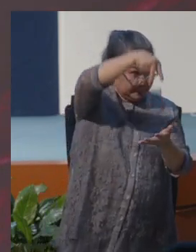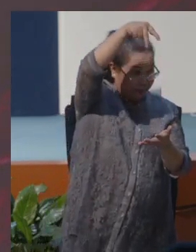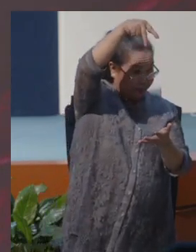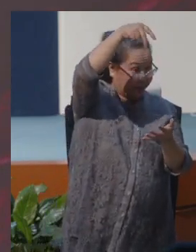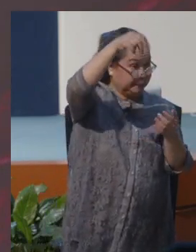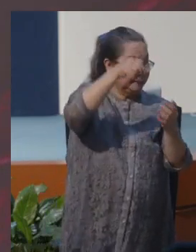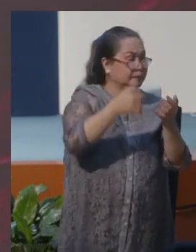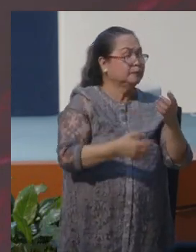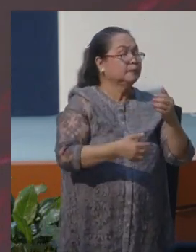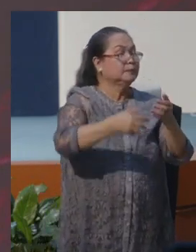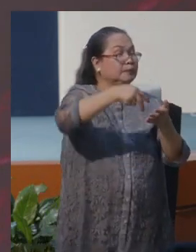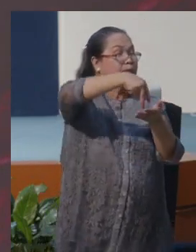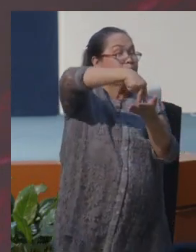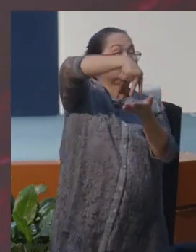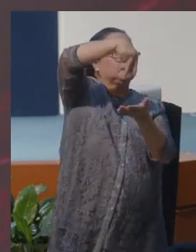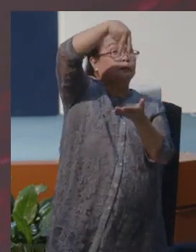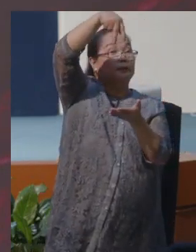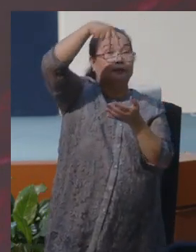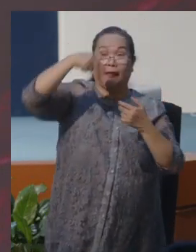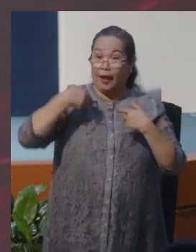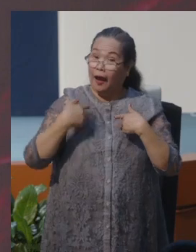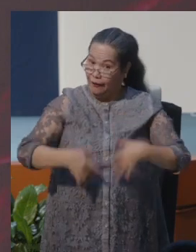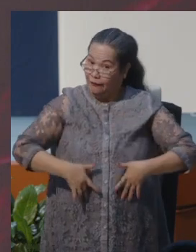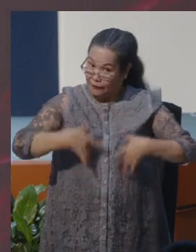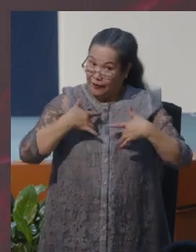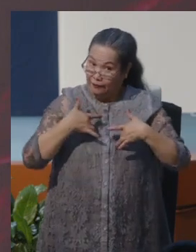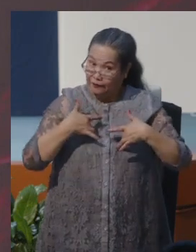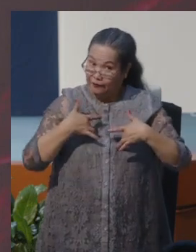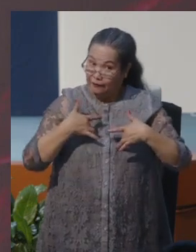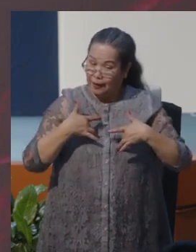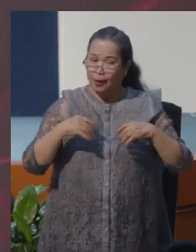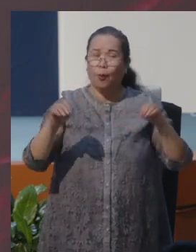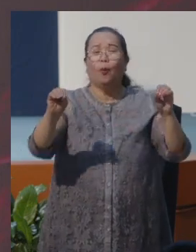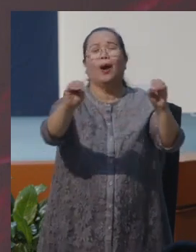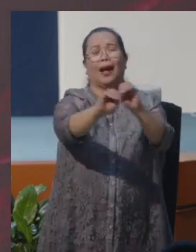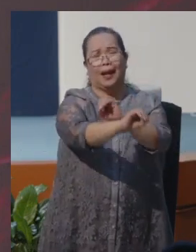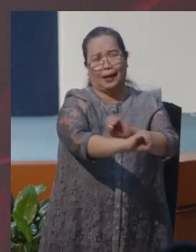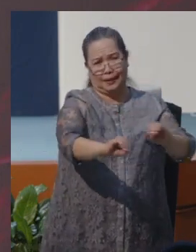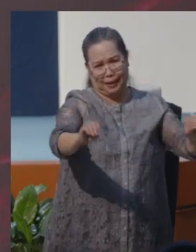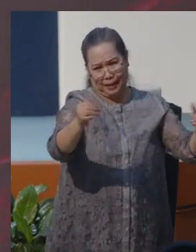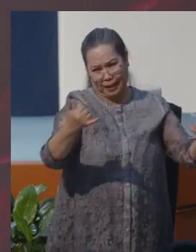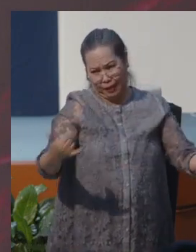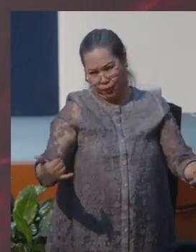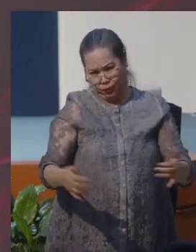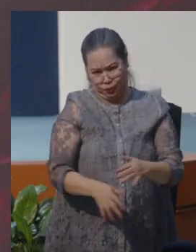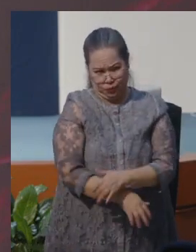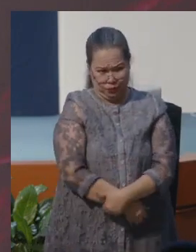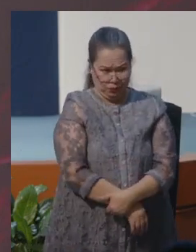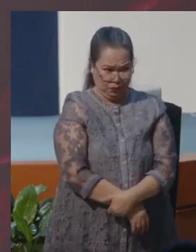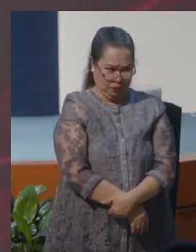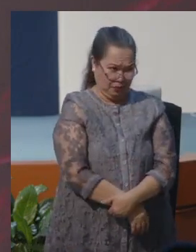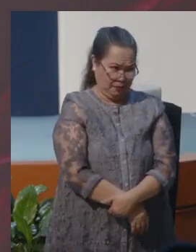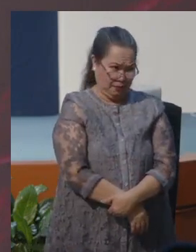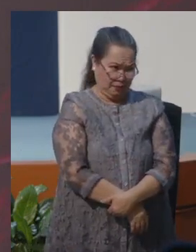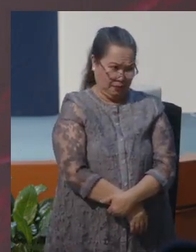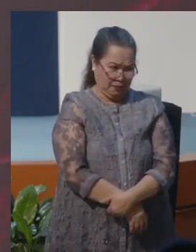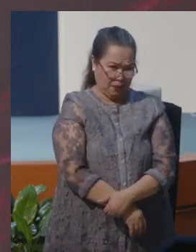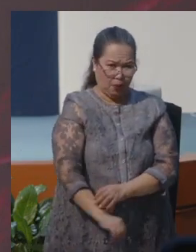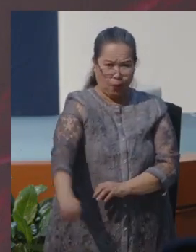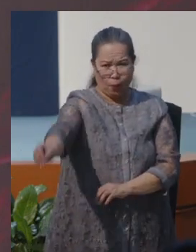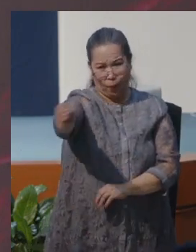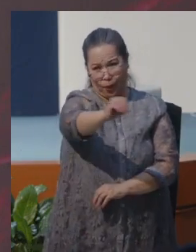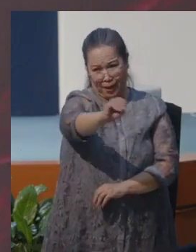kanyang ascension? Meron pa bang buhay? Wala na po. Kaya wala na pong apostol na kapareho nila